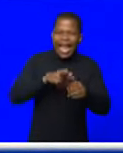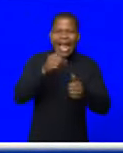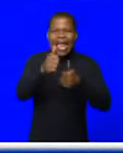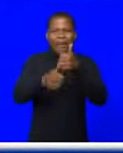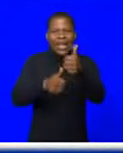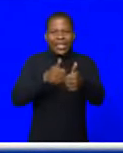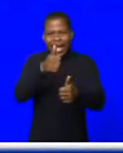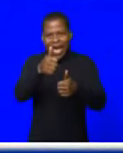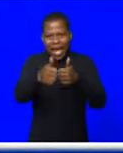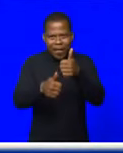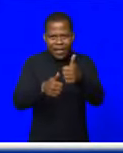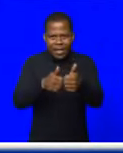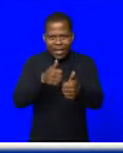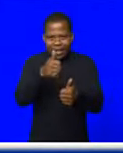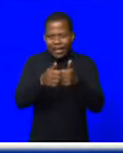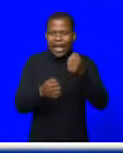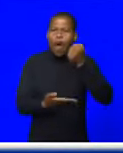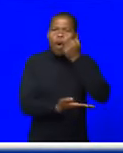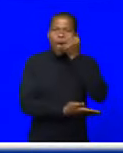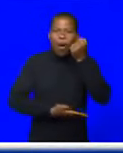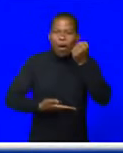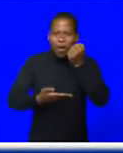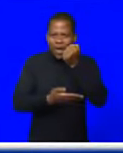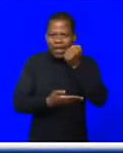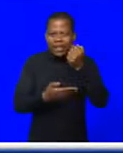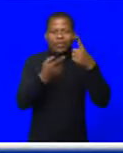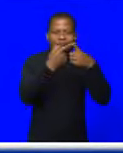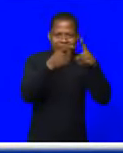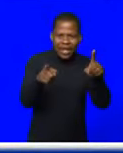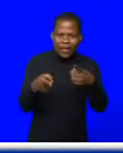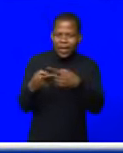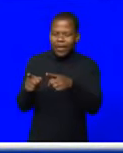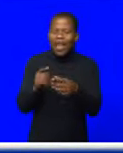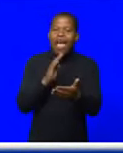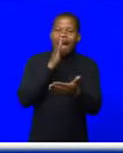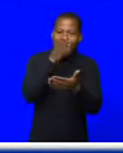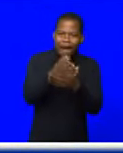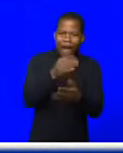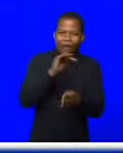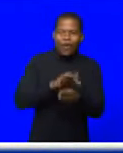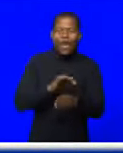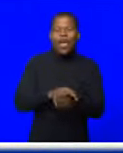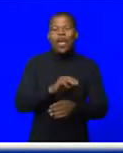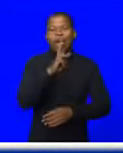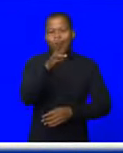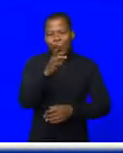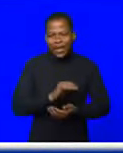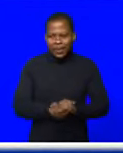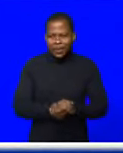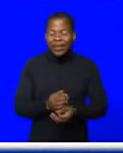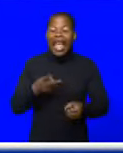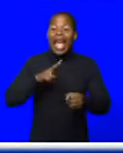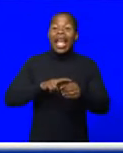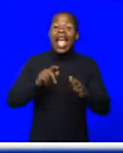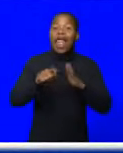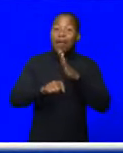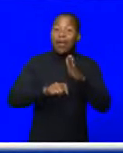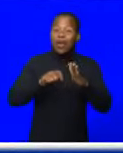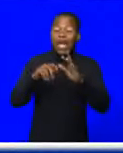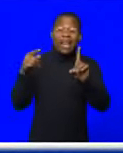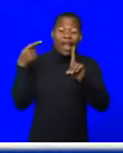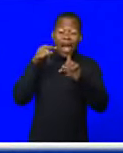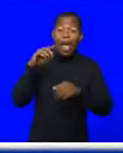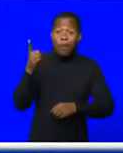kudenda bayakhona kufika nasetindzaba bendawo bangafikhona kufika khona before the cars. Lohlelo lutawucinisa tetempilo